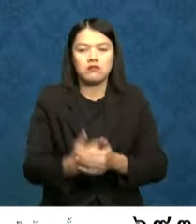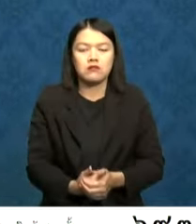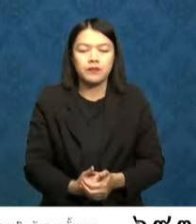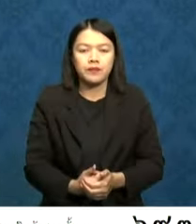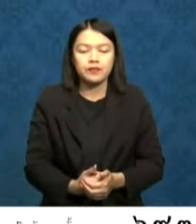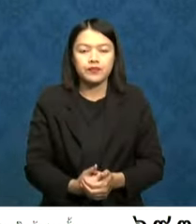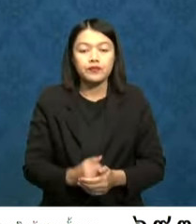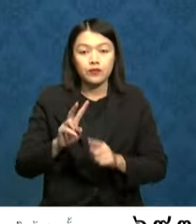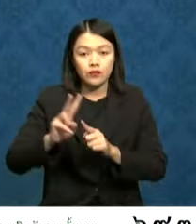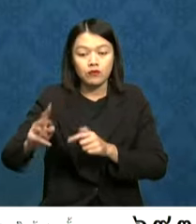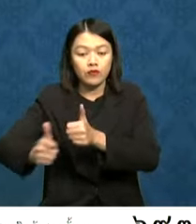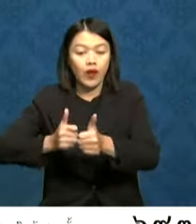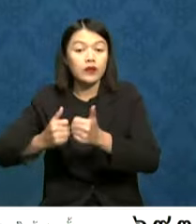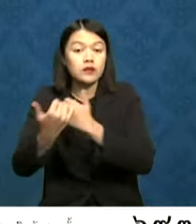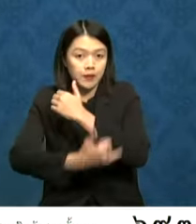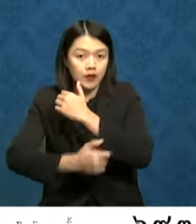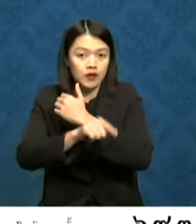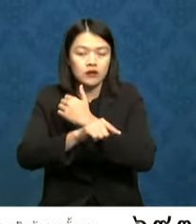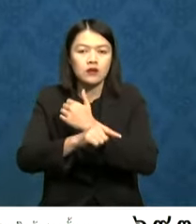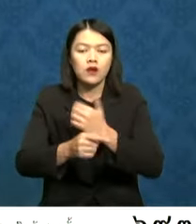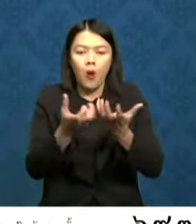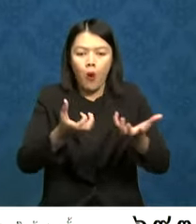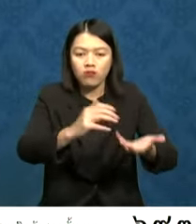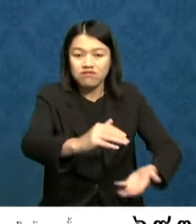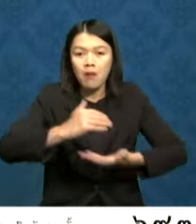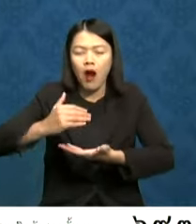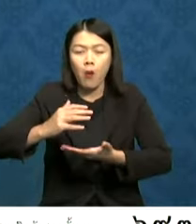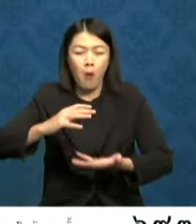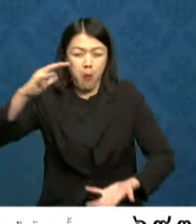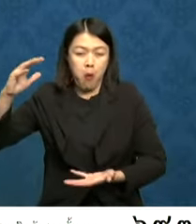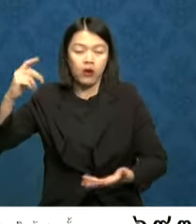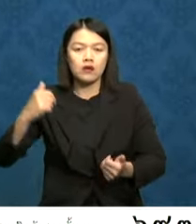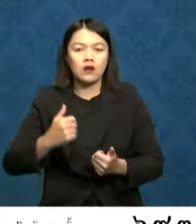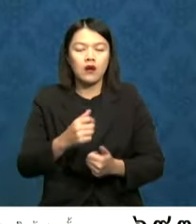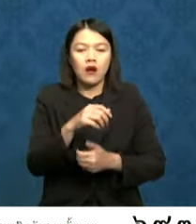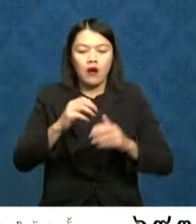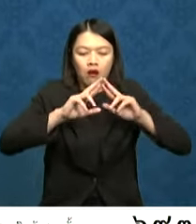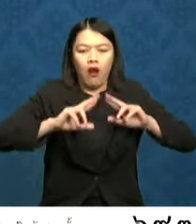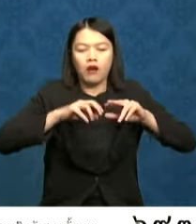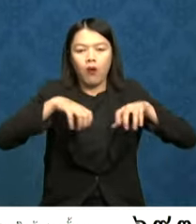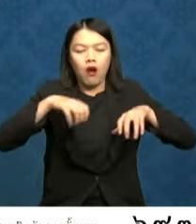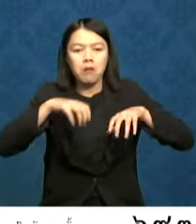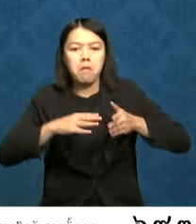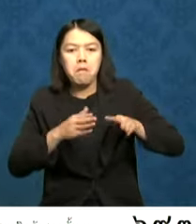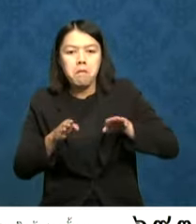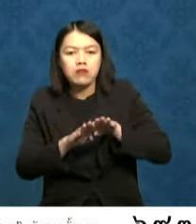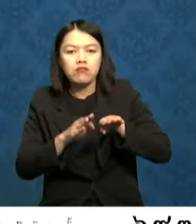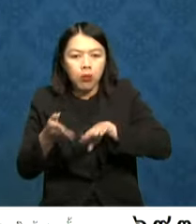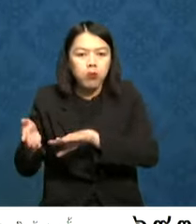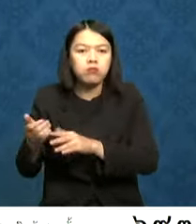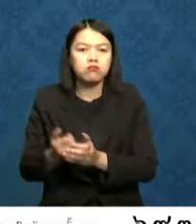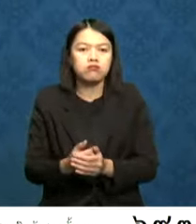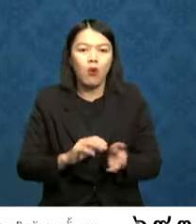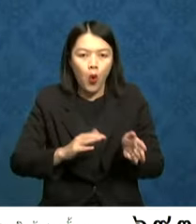2ครับด้านการแข่งขันกับต่างประเทศที่สินค้านำเข้าล้นทลัก SMEและโรงงานทยอยปิดตัวครับยอดขาด